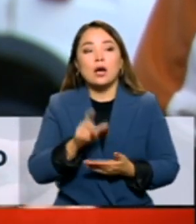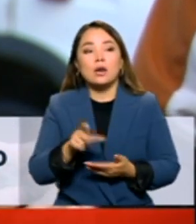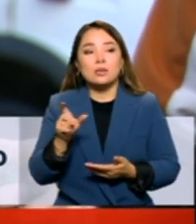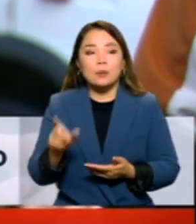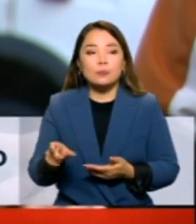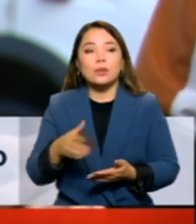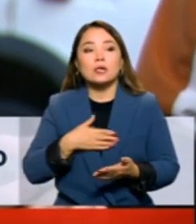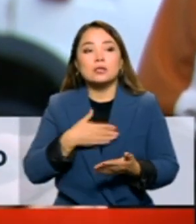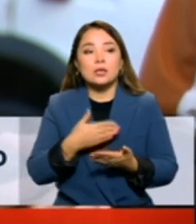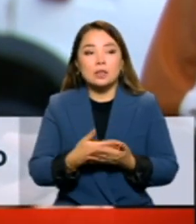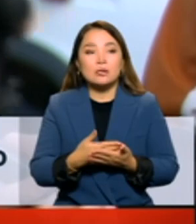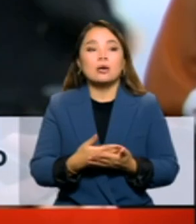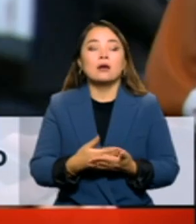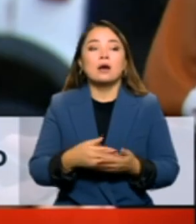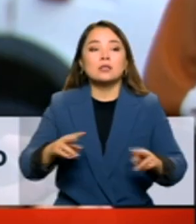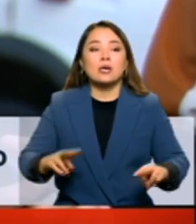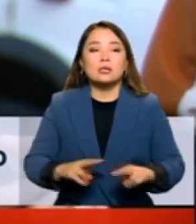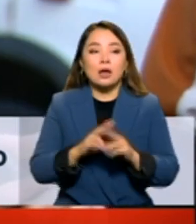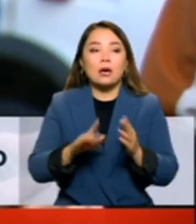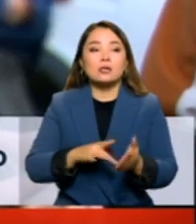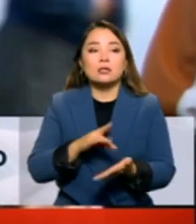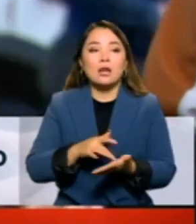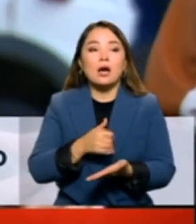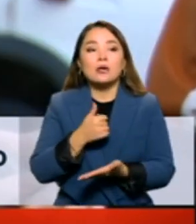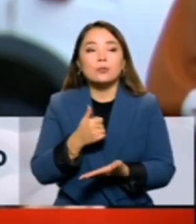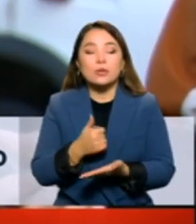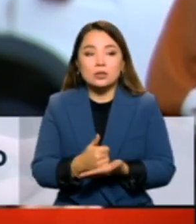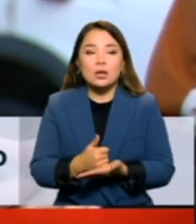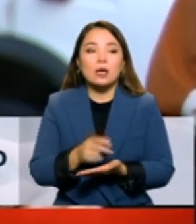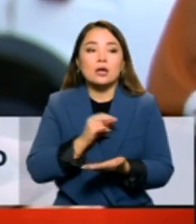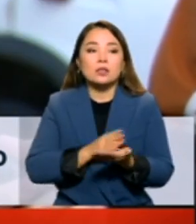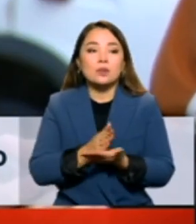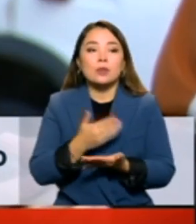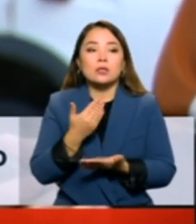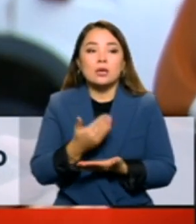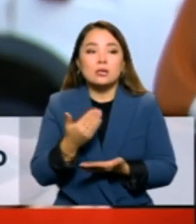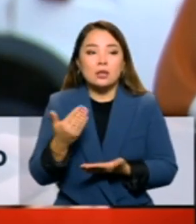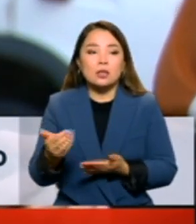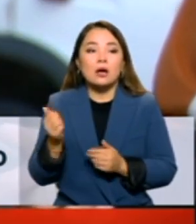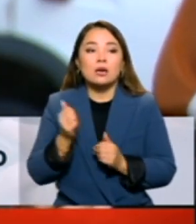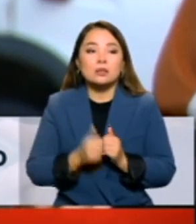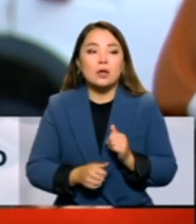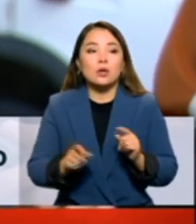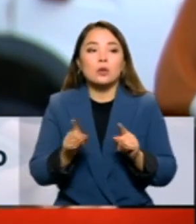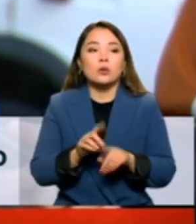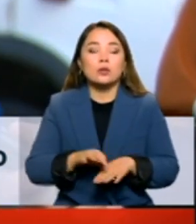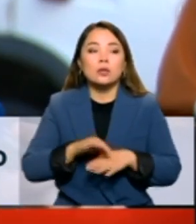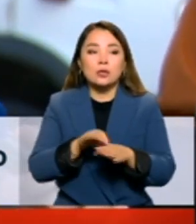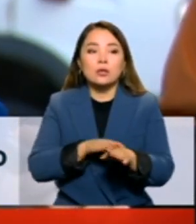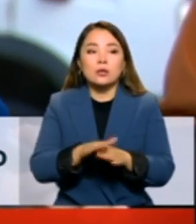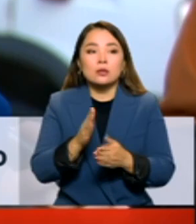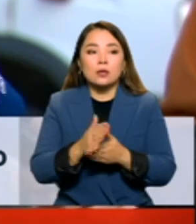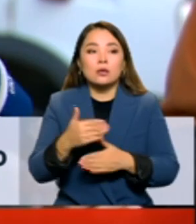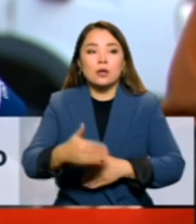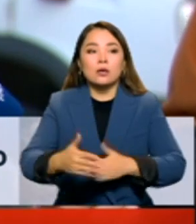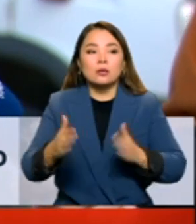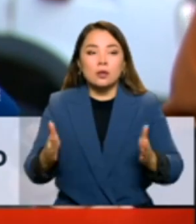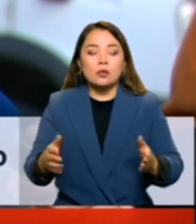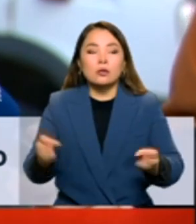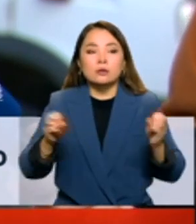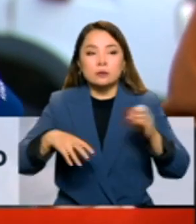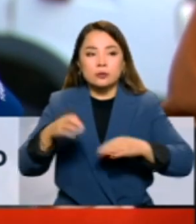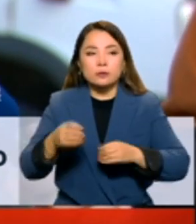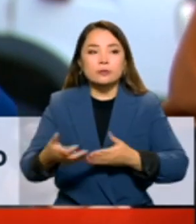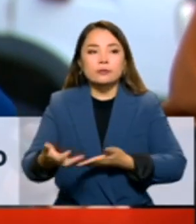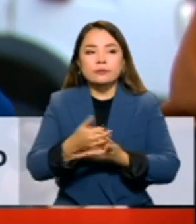яғни еріктілер, Астана қаласы әкімдігінің қызметкерлері 150-ге жуық адам, яғни осы координаны жинады, және